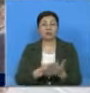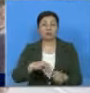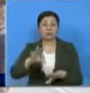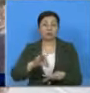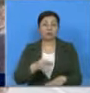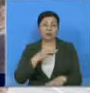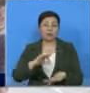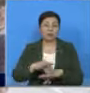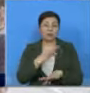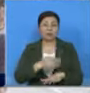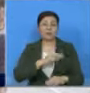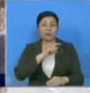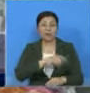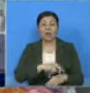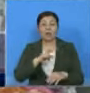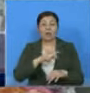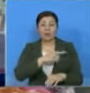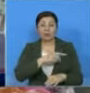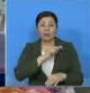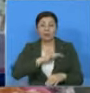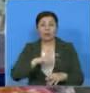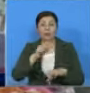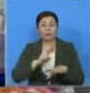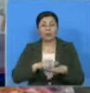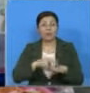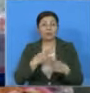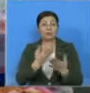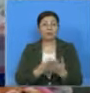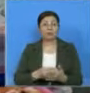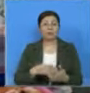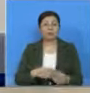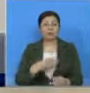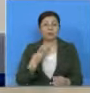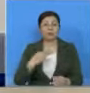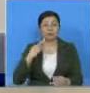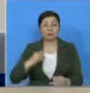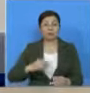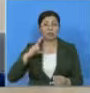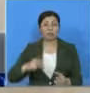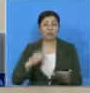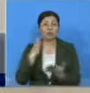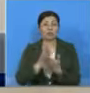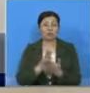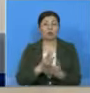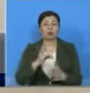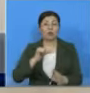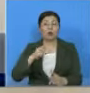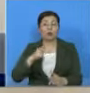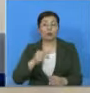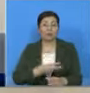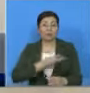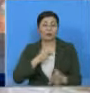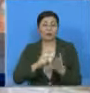работала врачом невропатологом вышли отзывах воспитавших сына и дочь четыре внука секретарь областного маслихата амангельды нугманов пожелал